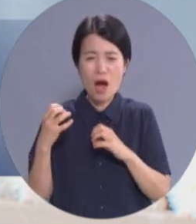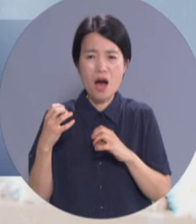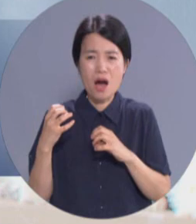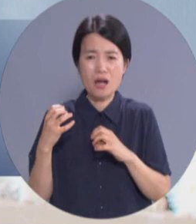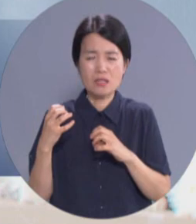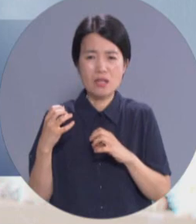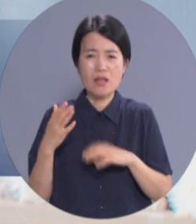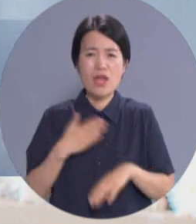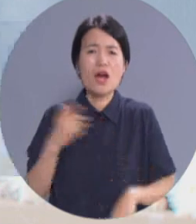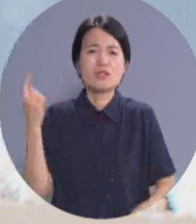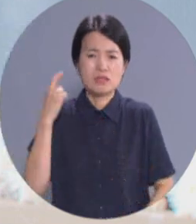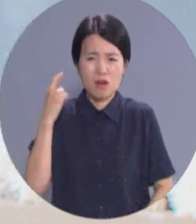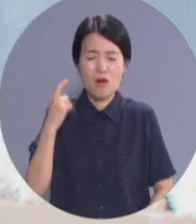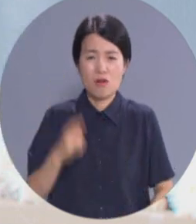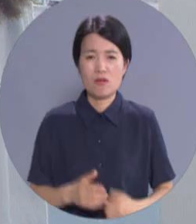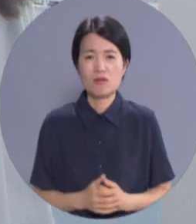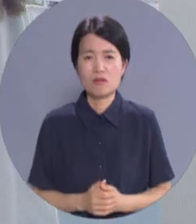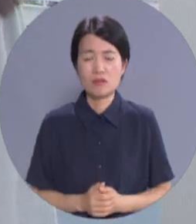이야기를 해요